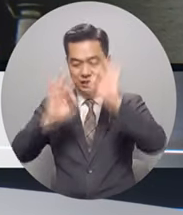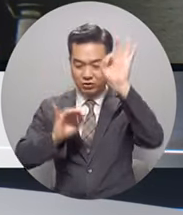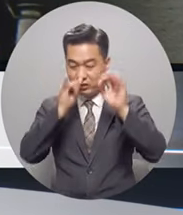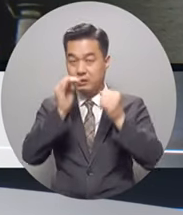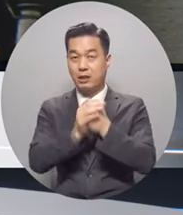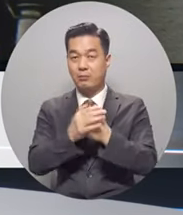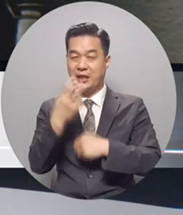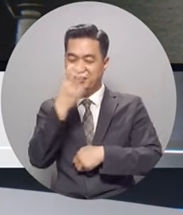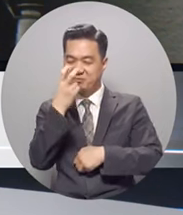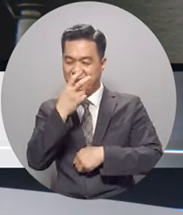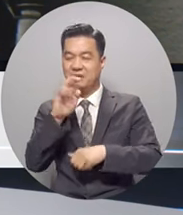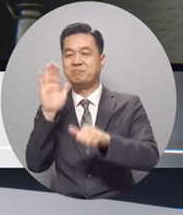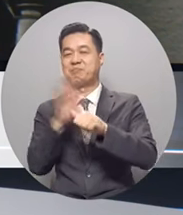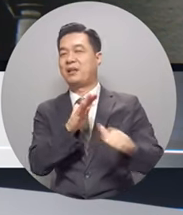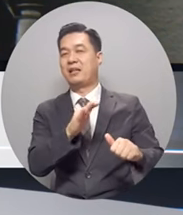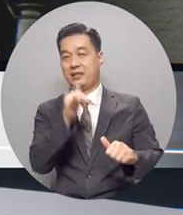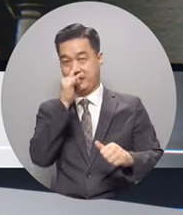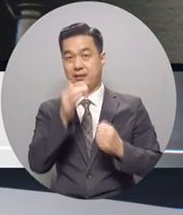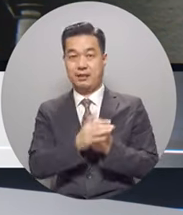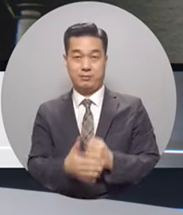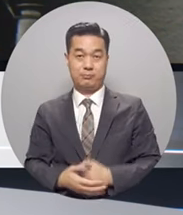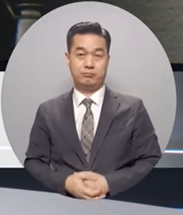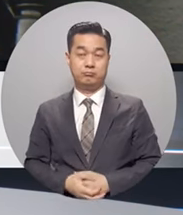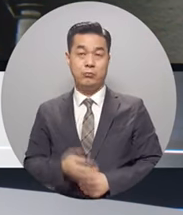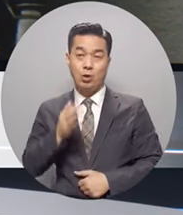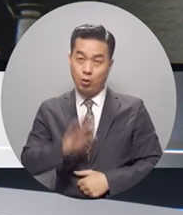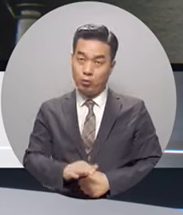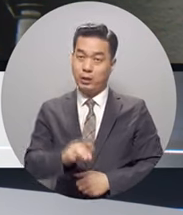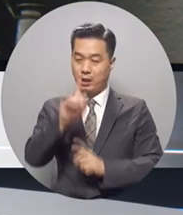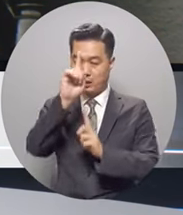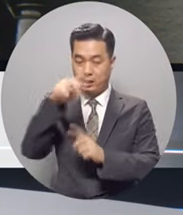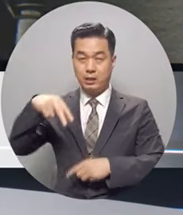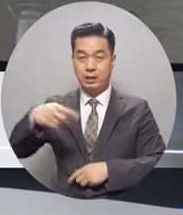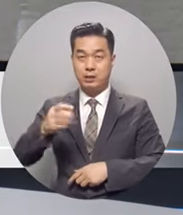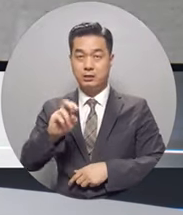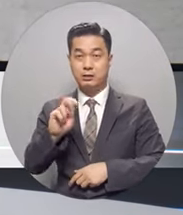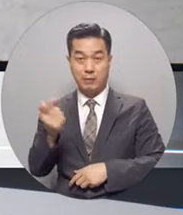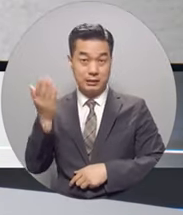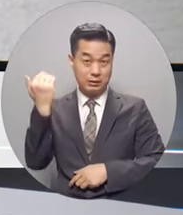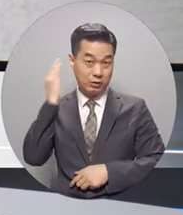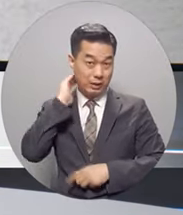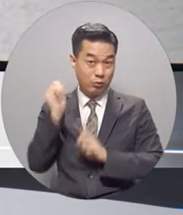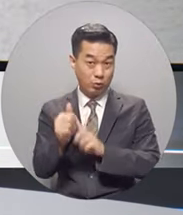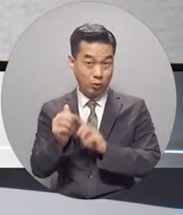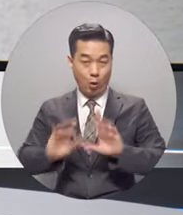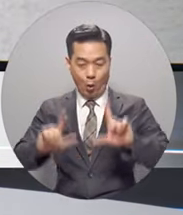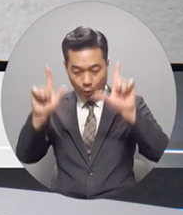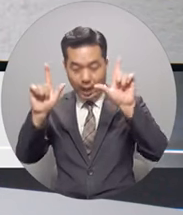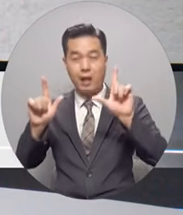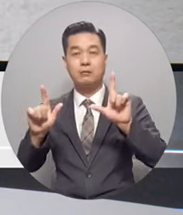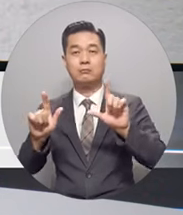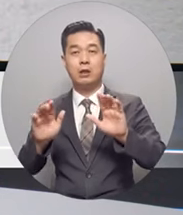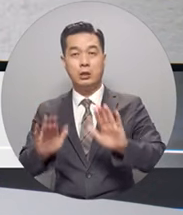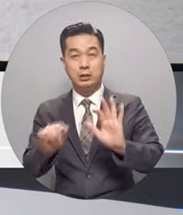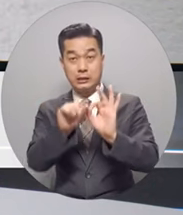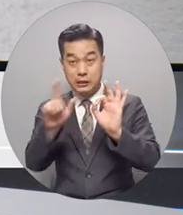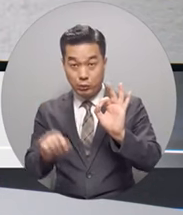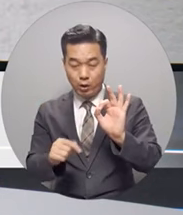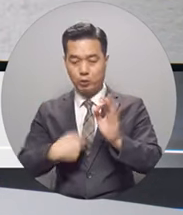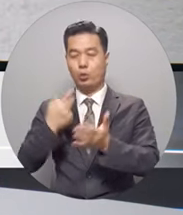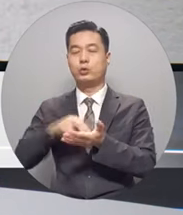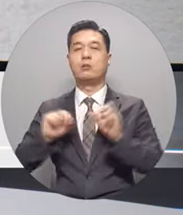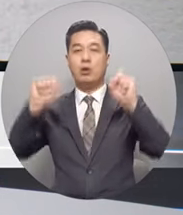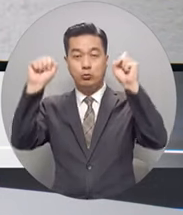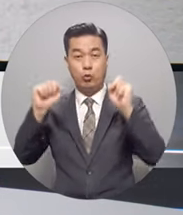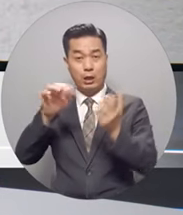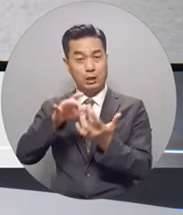논란이된행동들로인해검토과정에서반복적으로배제되었기때문입니다 .하지만 전대통령은 올해의독립운동가로선정되었습니다 .그